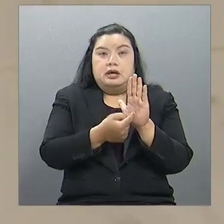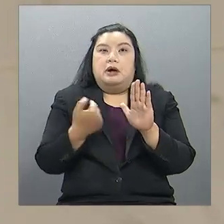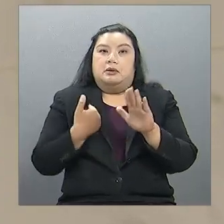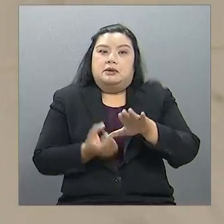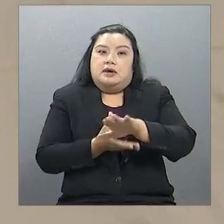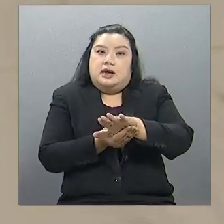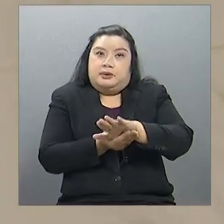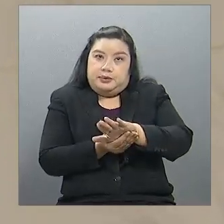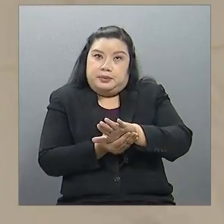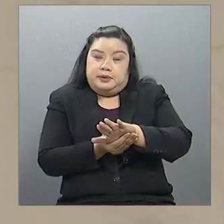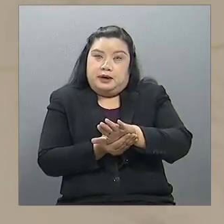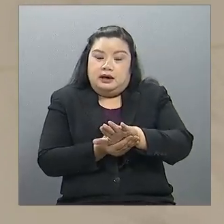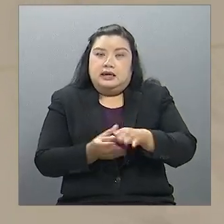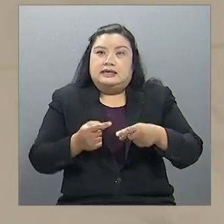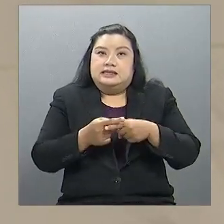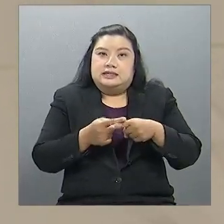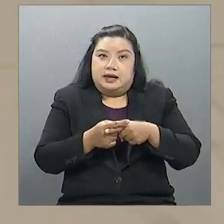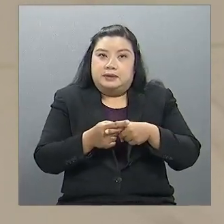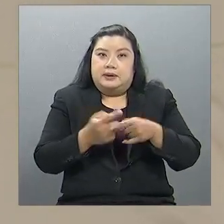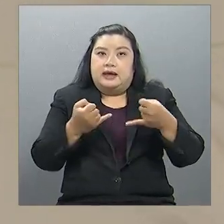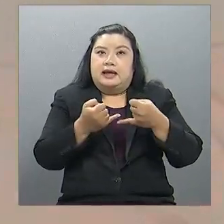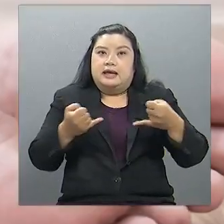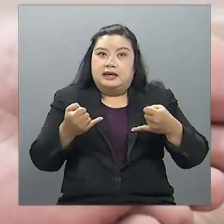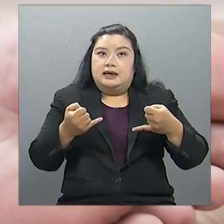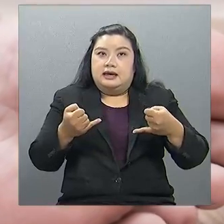อะไรอย่